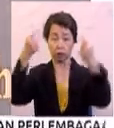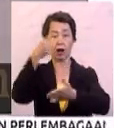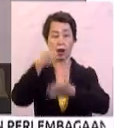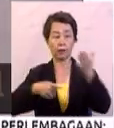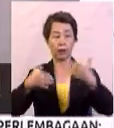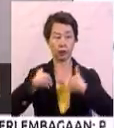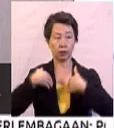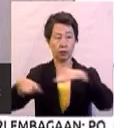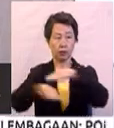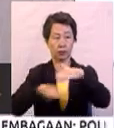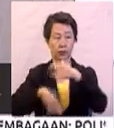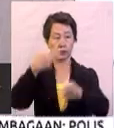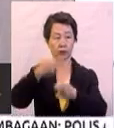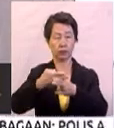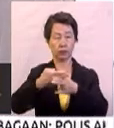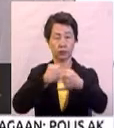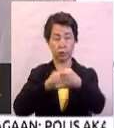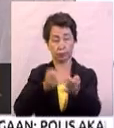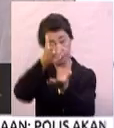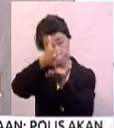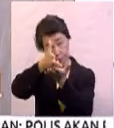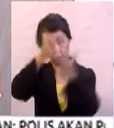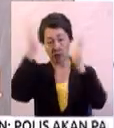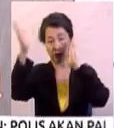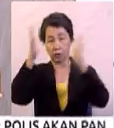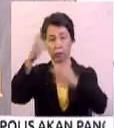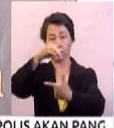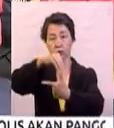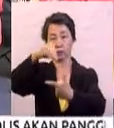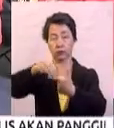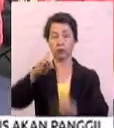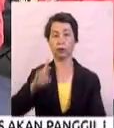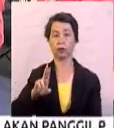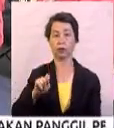aktiviti di bawah nama Jabatan Penyiaran Malaysia atau RTM.